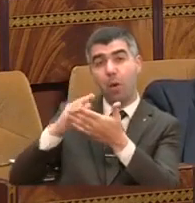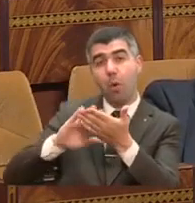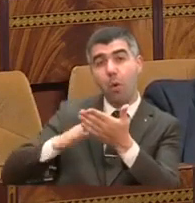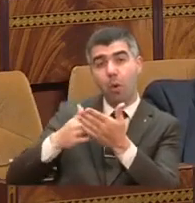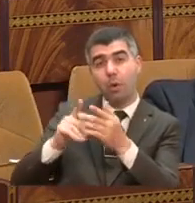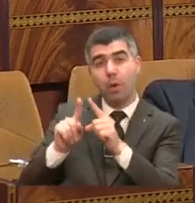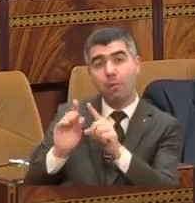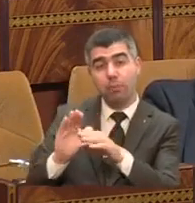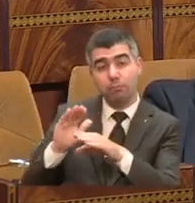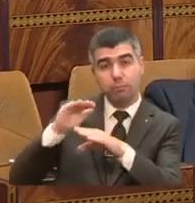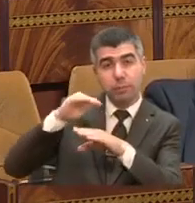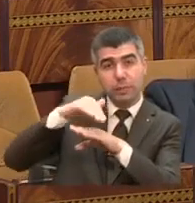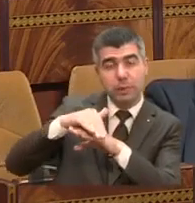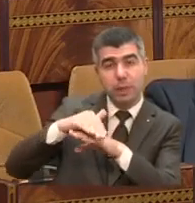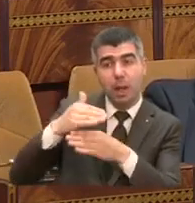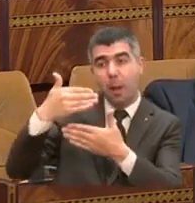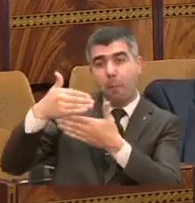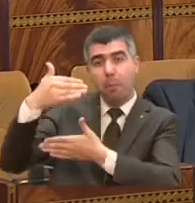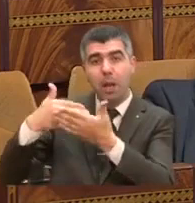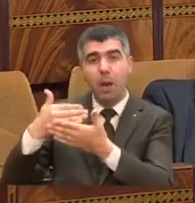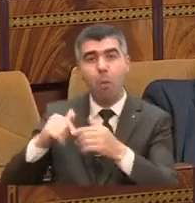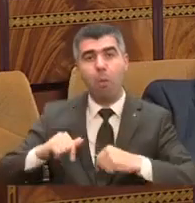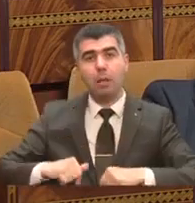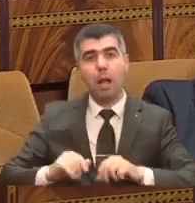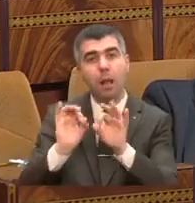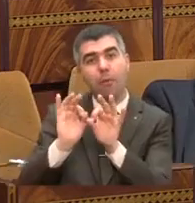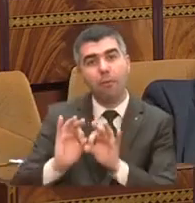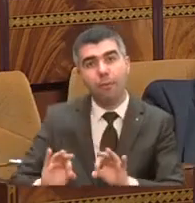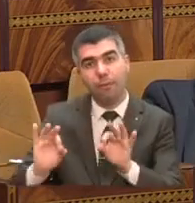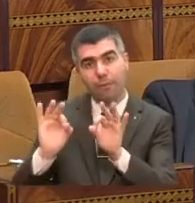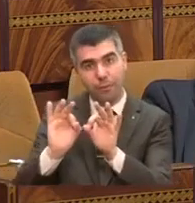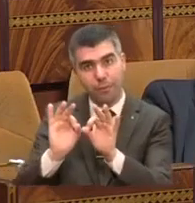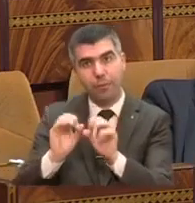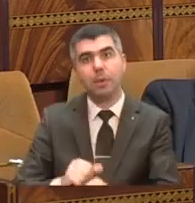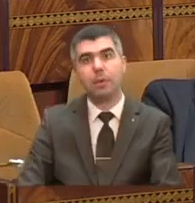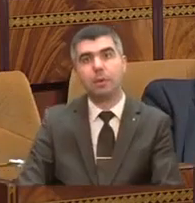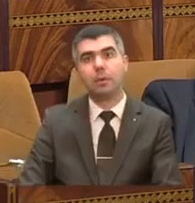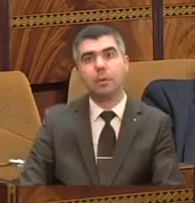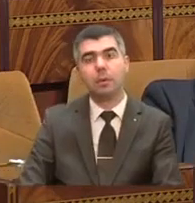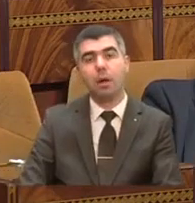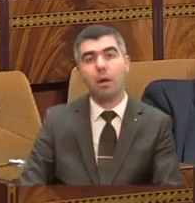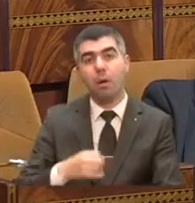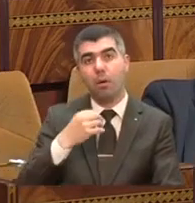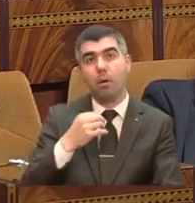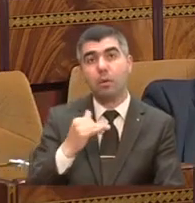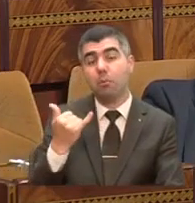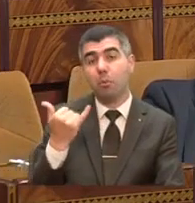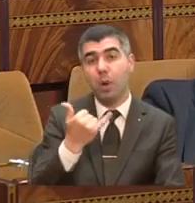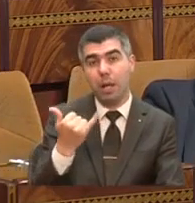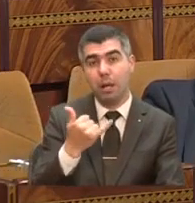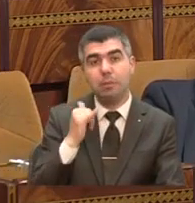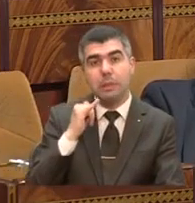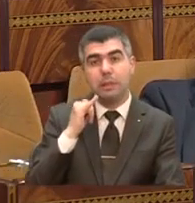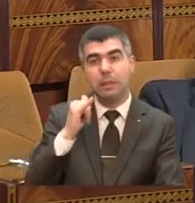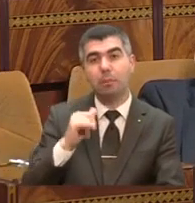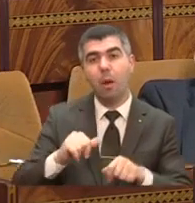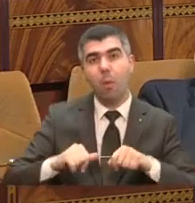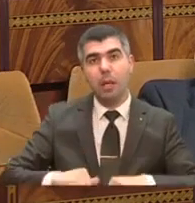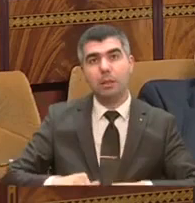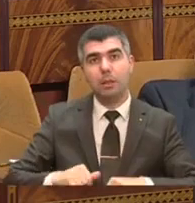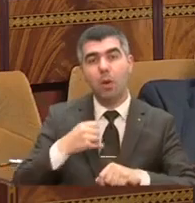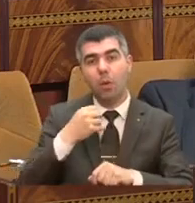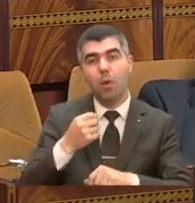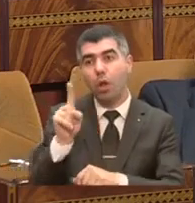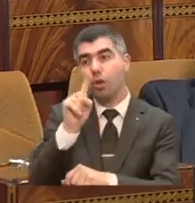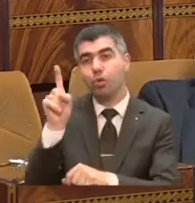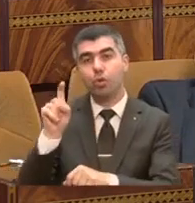الفيضانات مازال الوزارة ما التزمتش. أولا كنعتبروا سيد الوزير بأن خاصة أنكم أنتم دائما كتكلموا على بأن الحصص ديال الجماعة